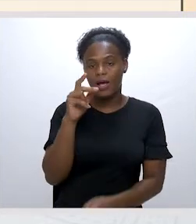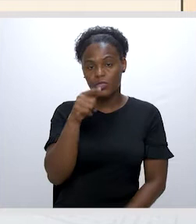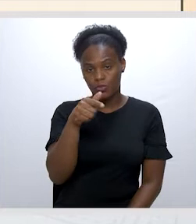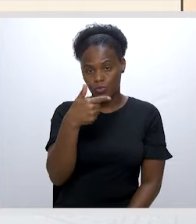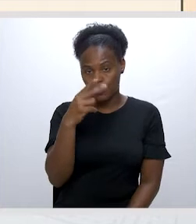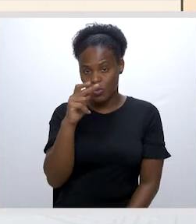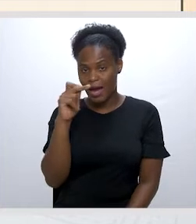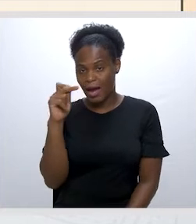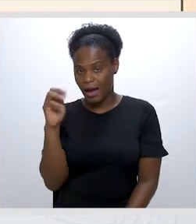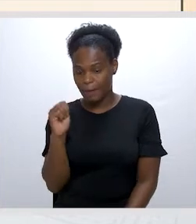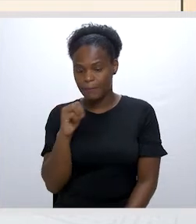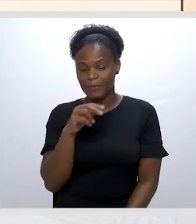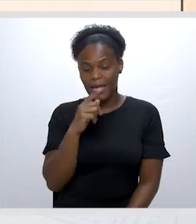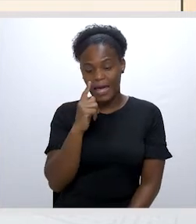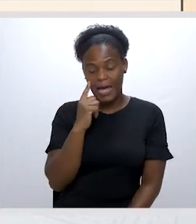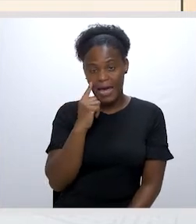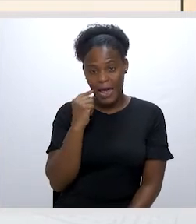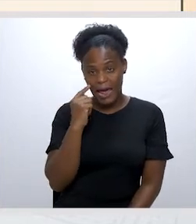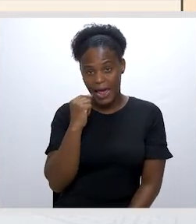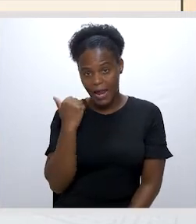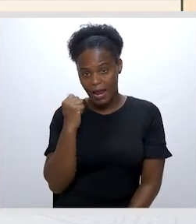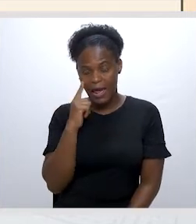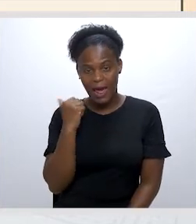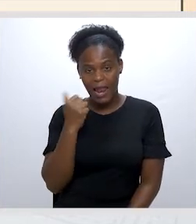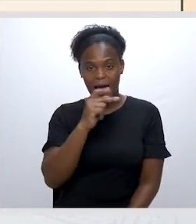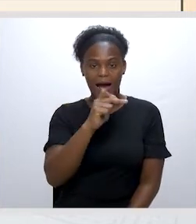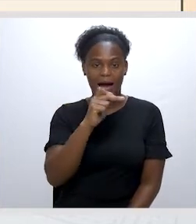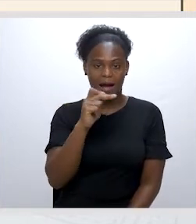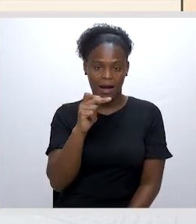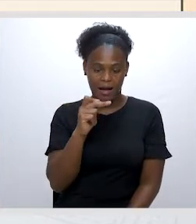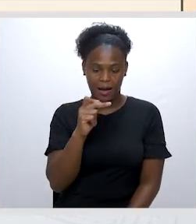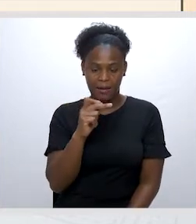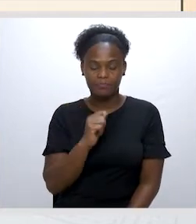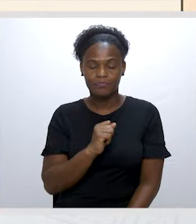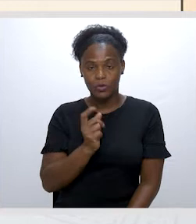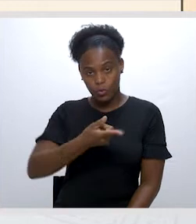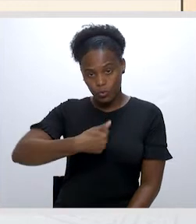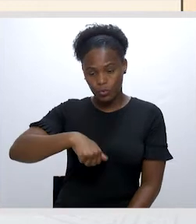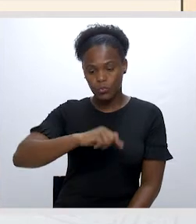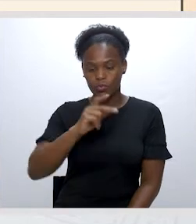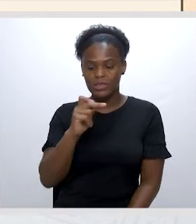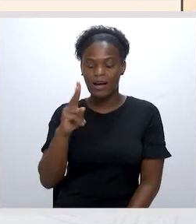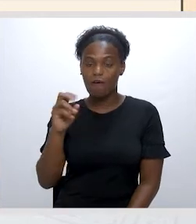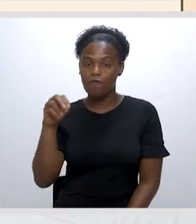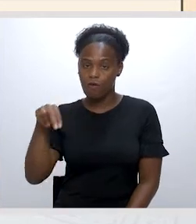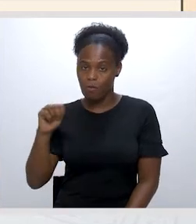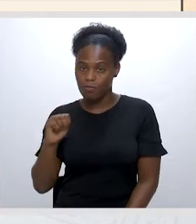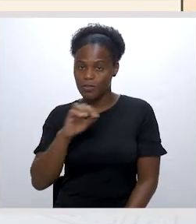il a ou elle a. Nous avons, vous